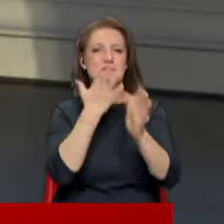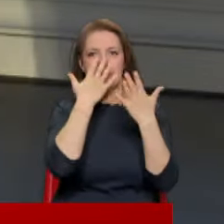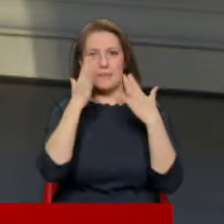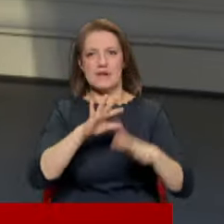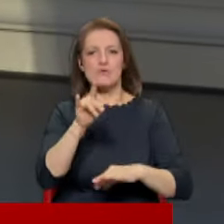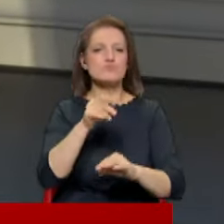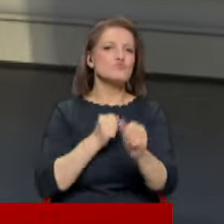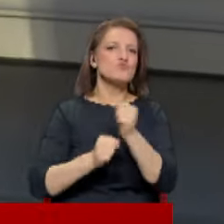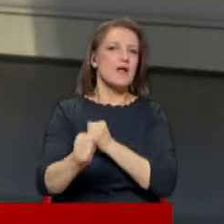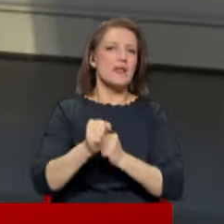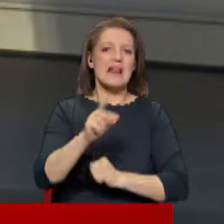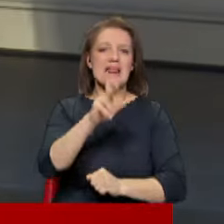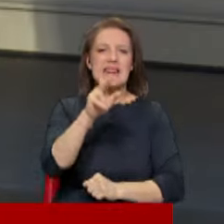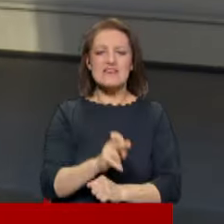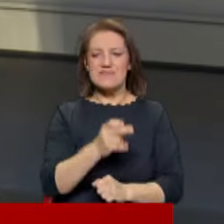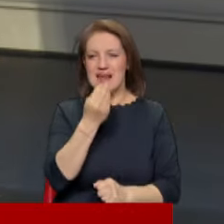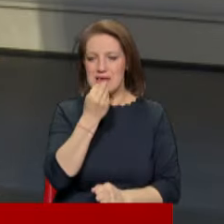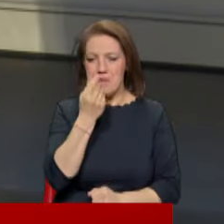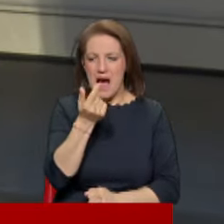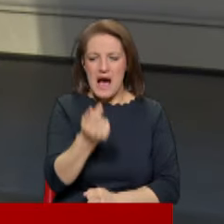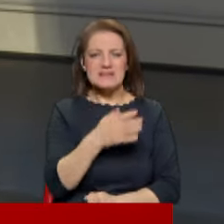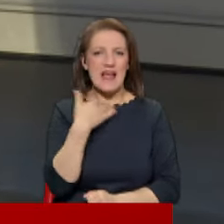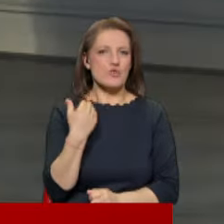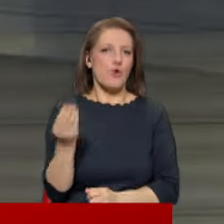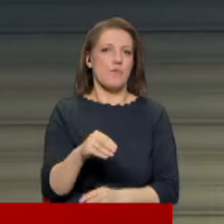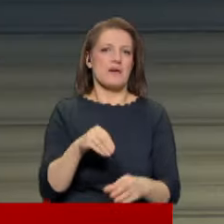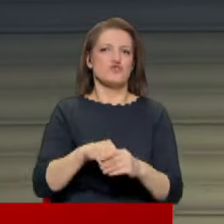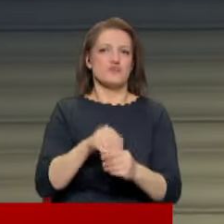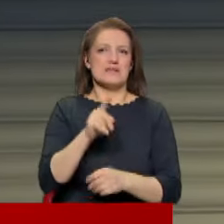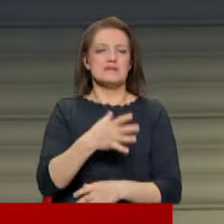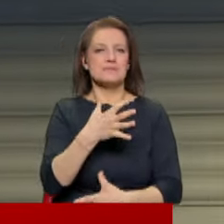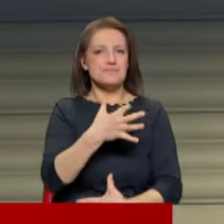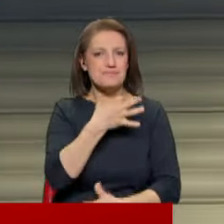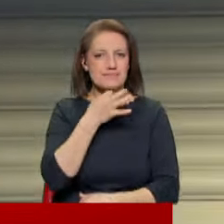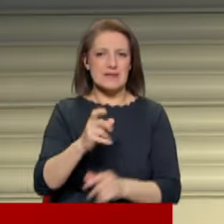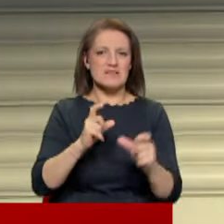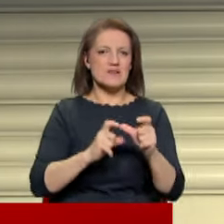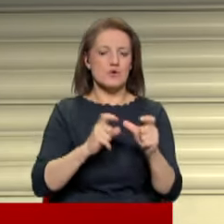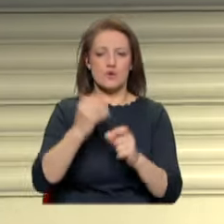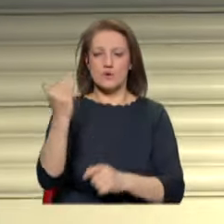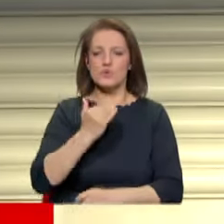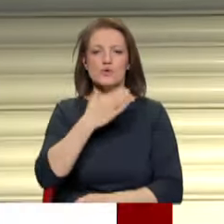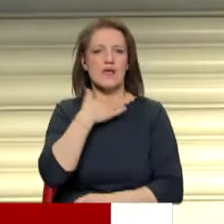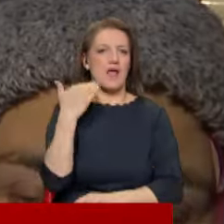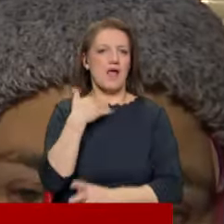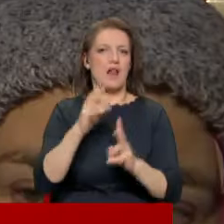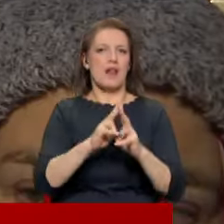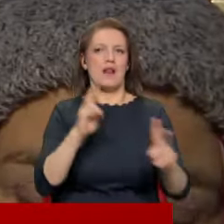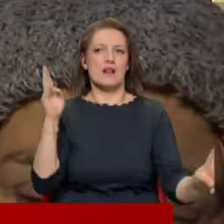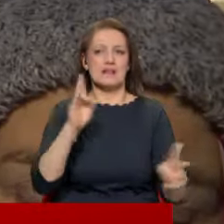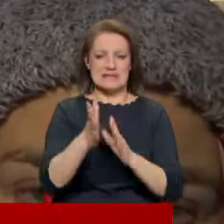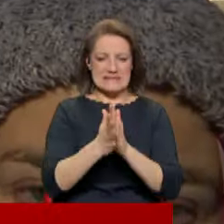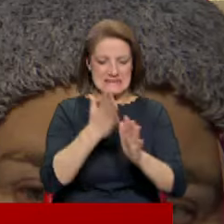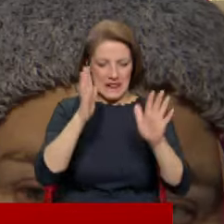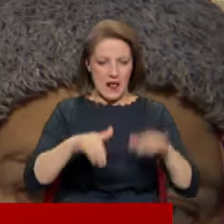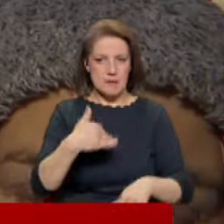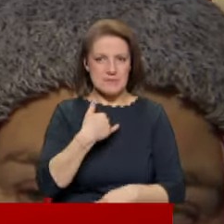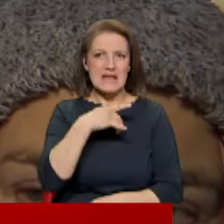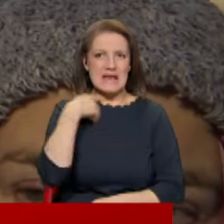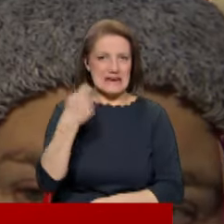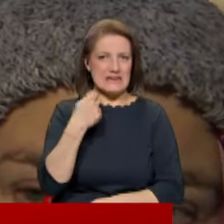kez mücadele iftarda sofraya az da olsa et koyabilmek içindi. Dar gelirli sahurda ucuz et kuyruğuna girdi. Eğer sıra kalırsa bize